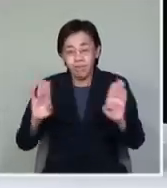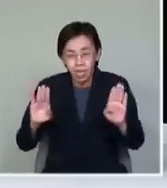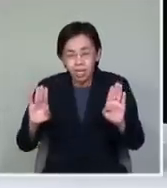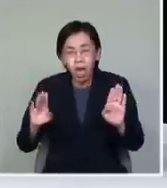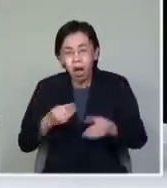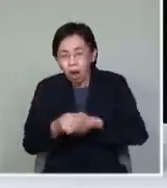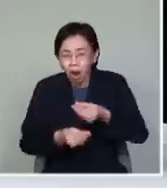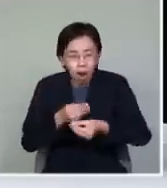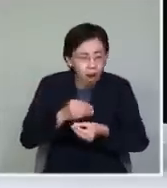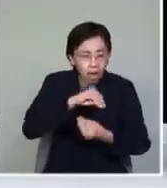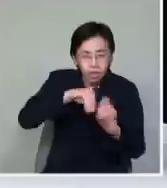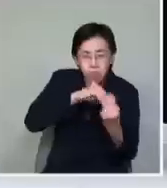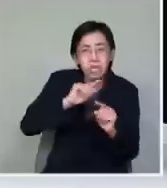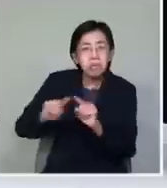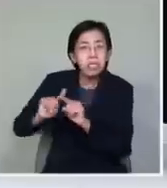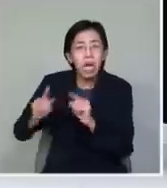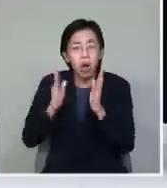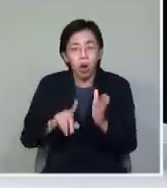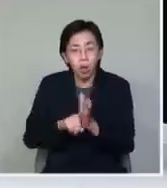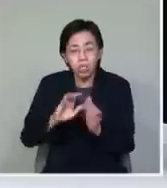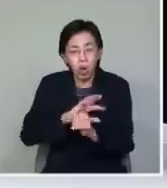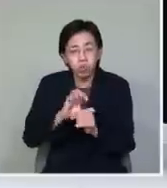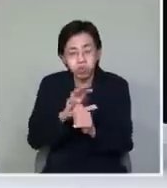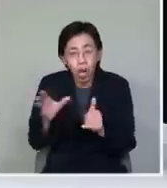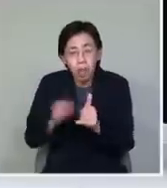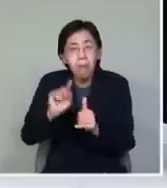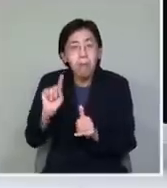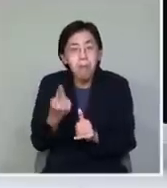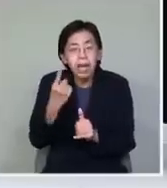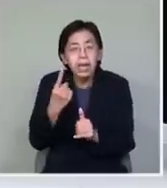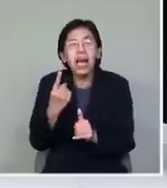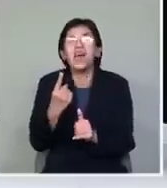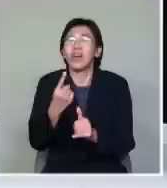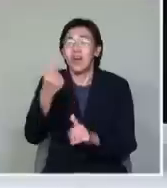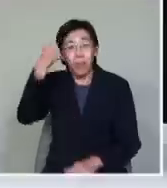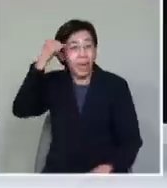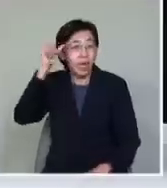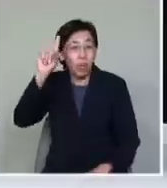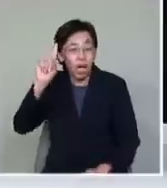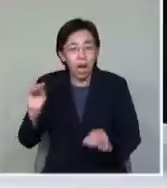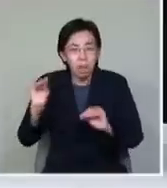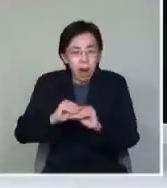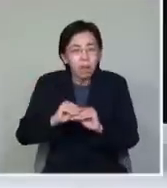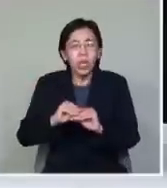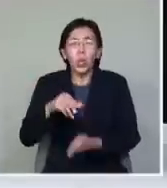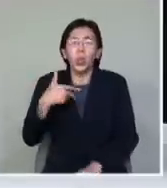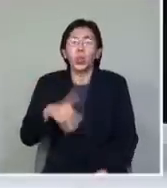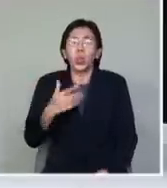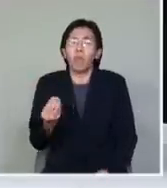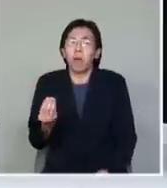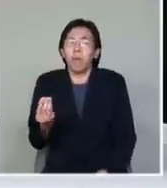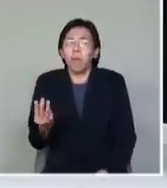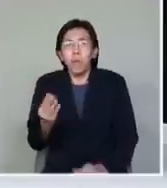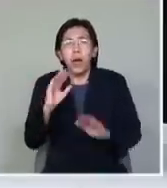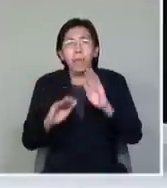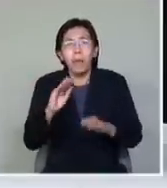ผู้ชมครับปรากฏว่าจำนวนผู้ติดเชื้อรายใหม่ล่าสุดในรอบ24ชั่วโมงที่ผ่านมากลับมาสูงมากอีกแล้วนะคะเกือบจะ